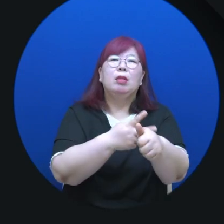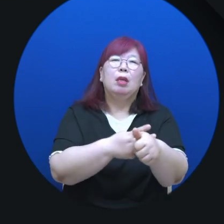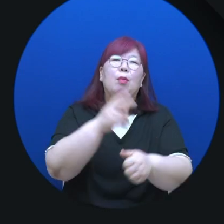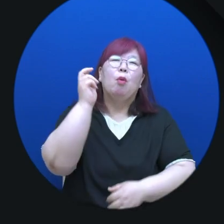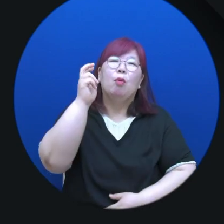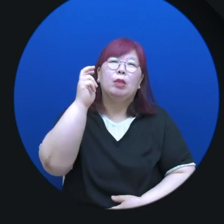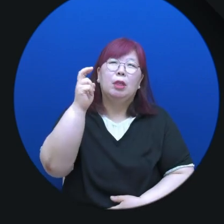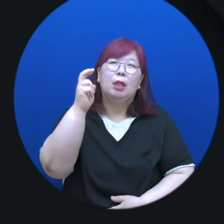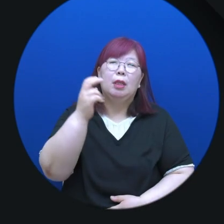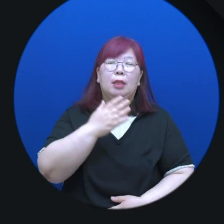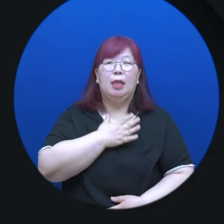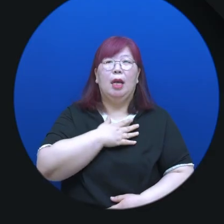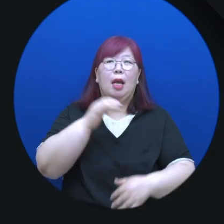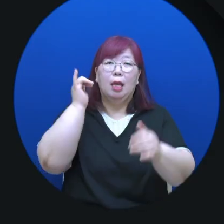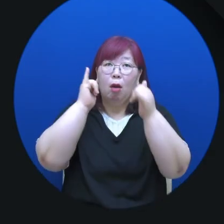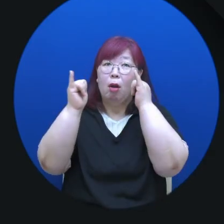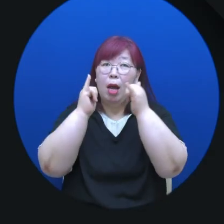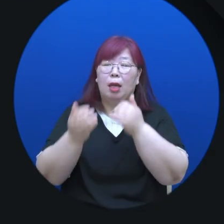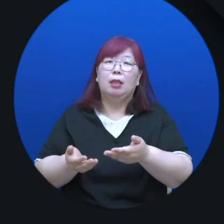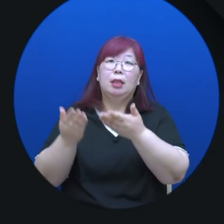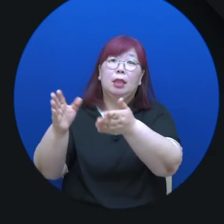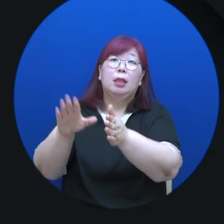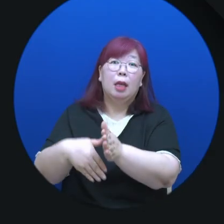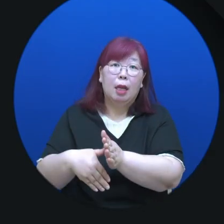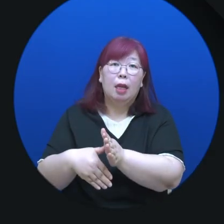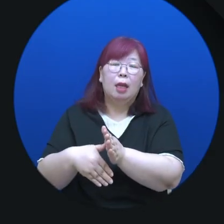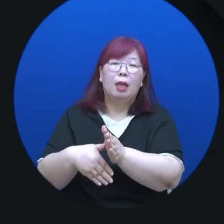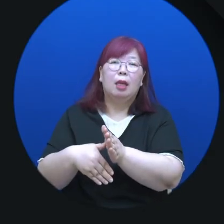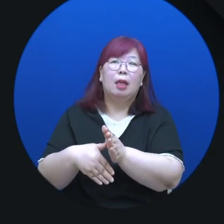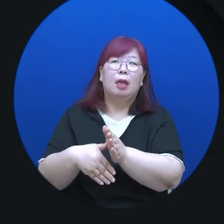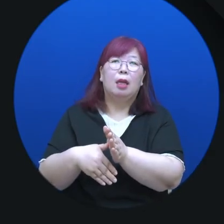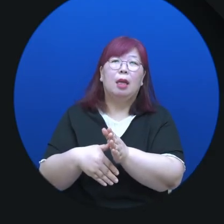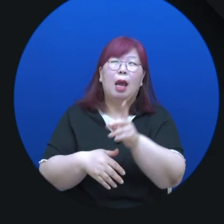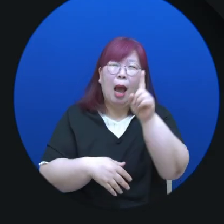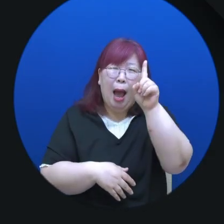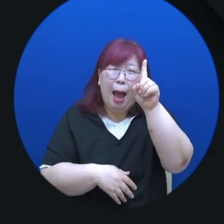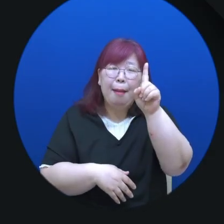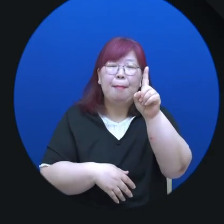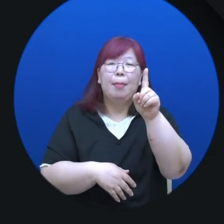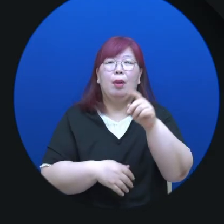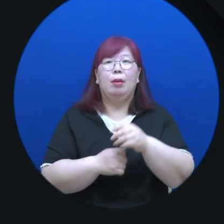혹시 제가 연락 드릴 때 한 번도